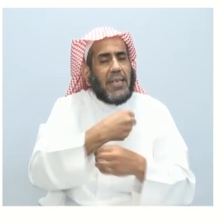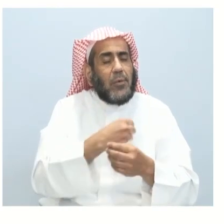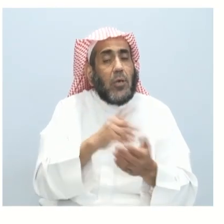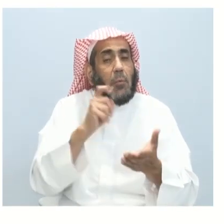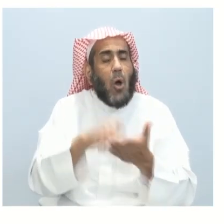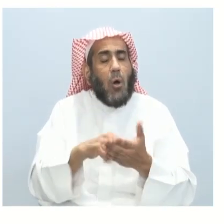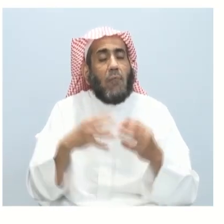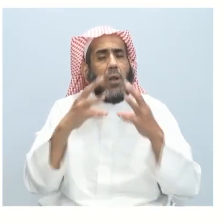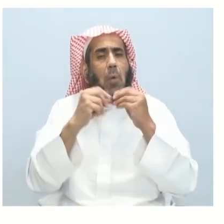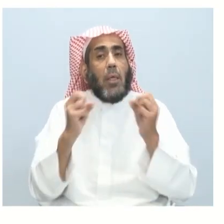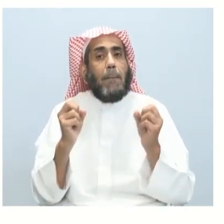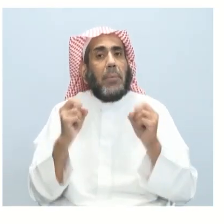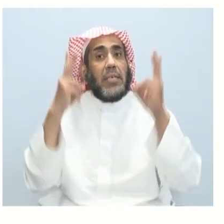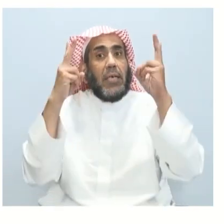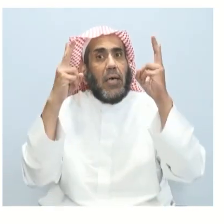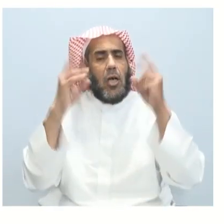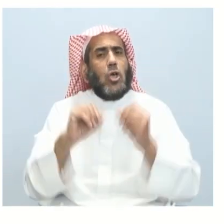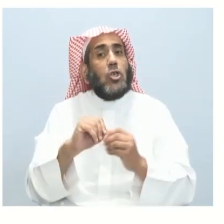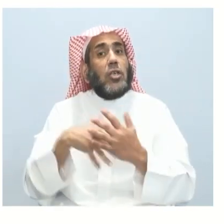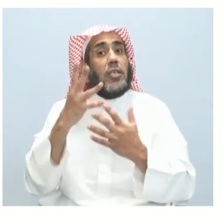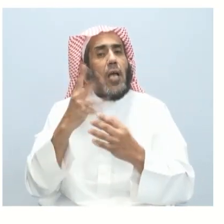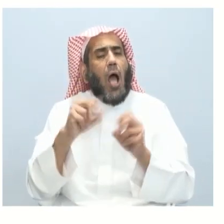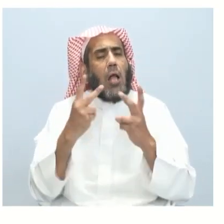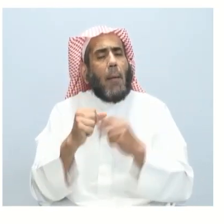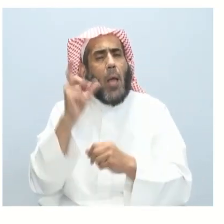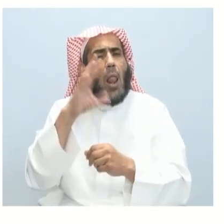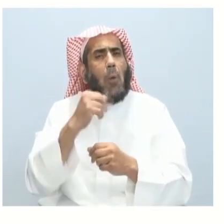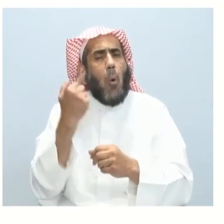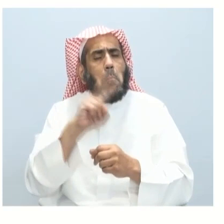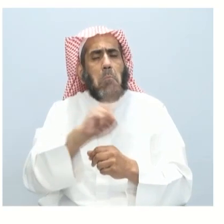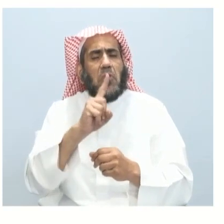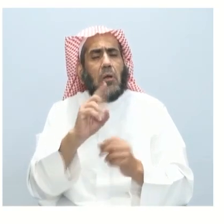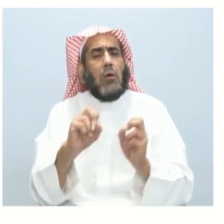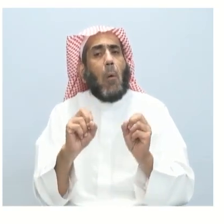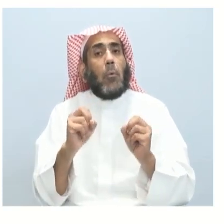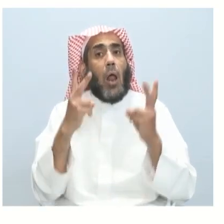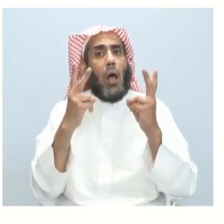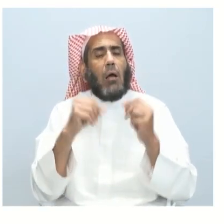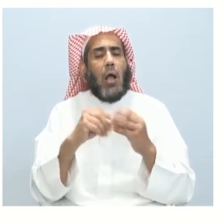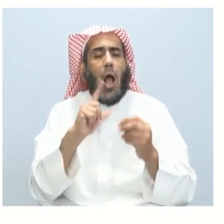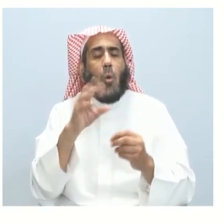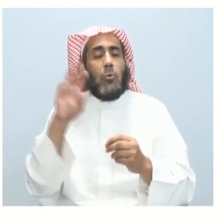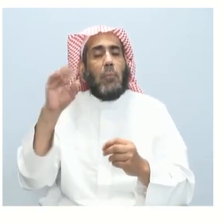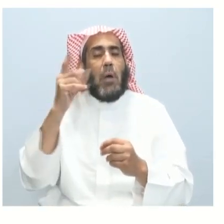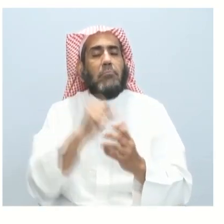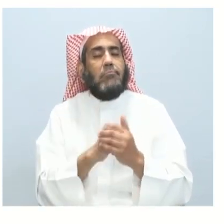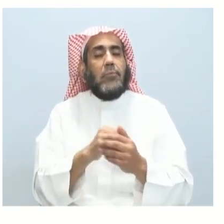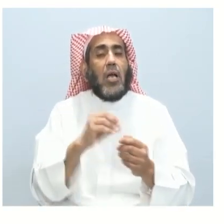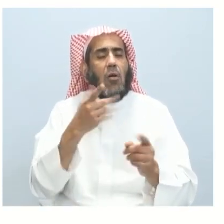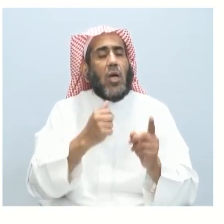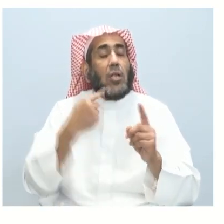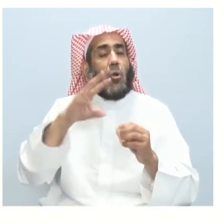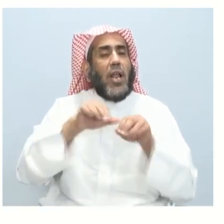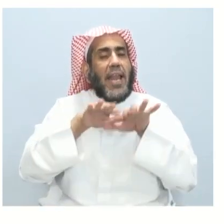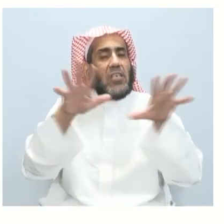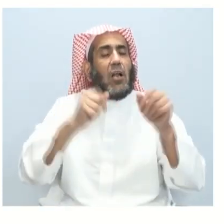انما هو في المعاني البديعه المخترعه المعاني التي اتى بها لم ياتي بها احد احد غيرها مثل قول ابو تمام في واذا اراد الله